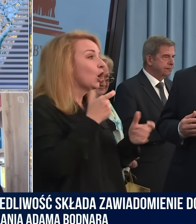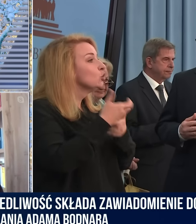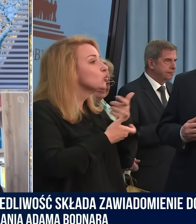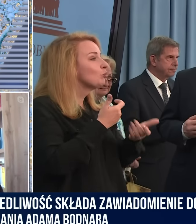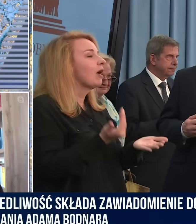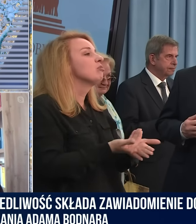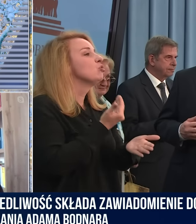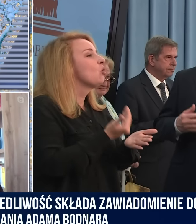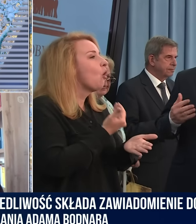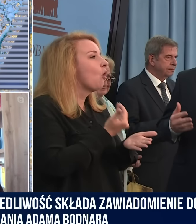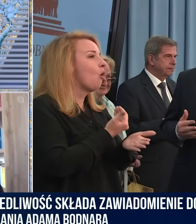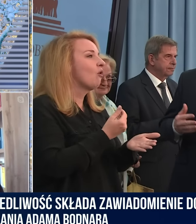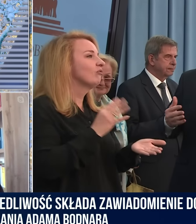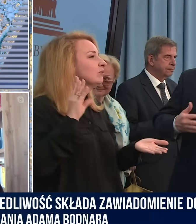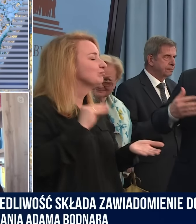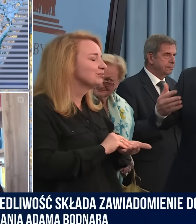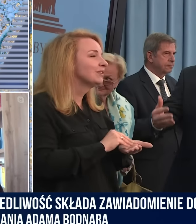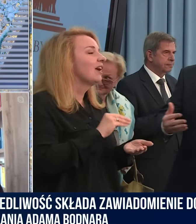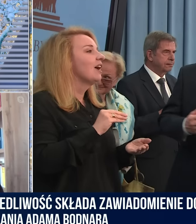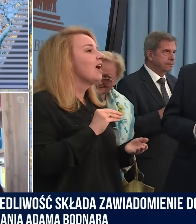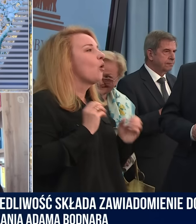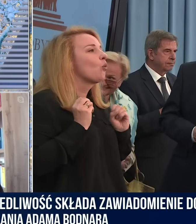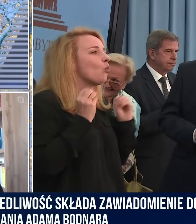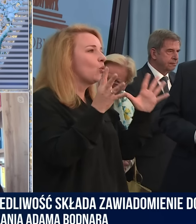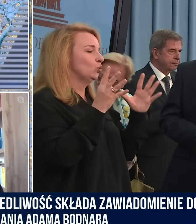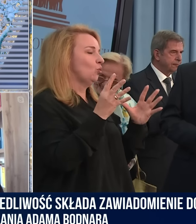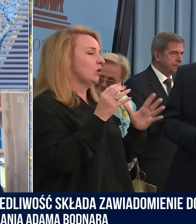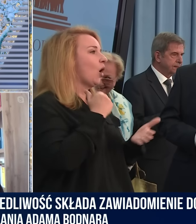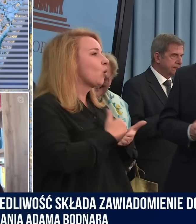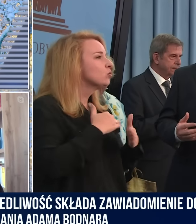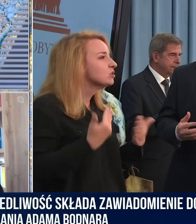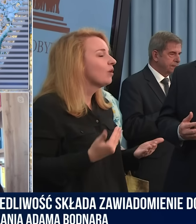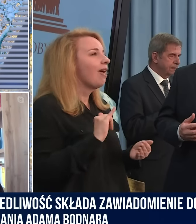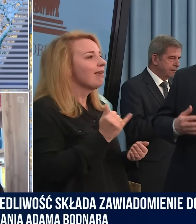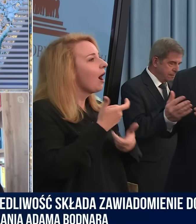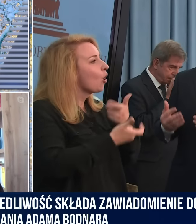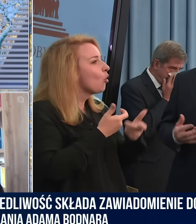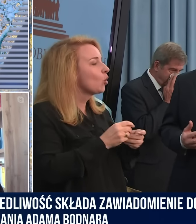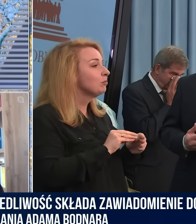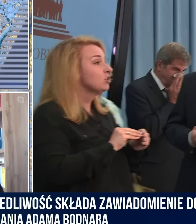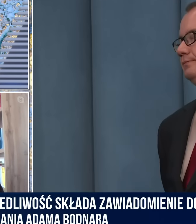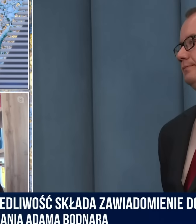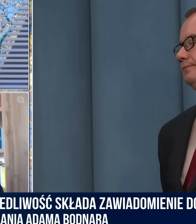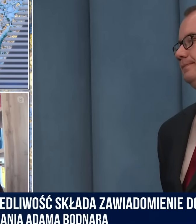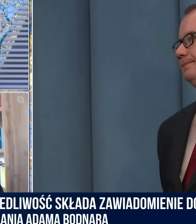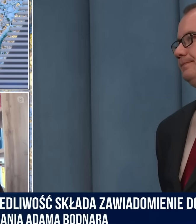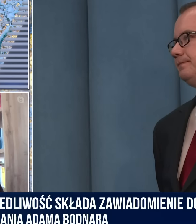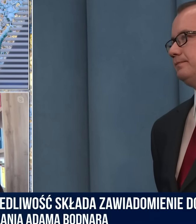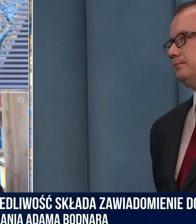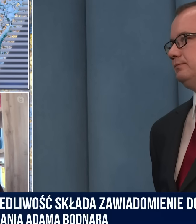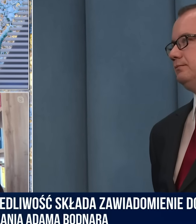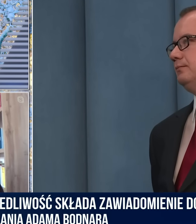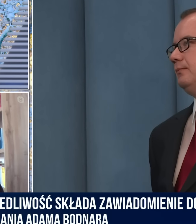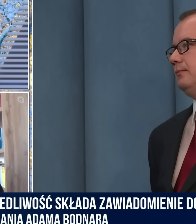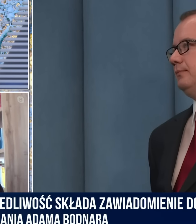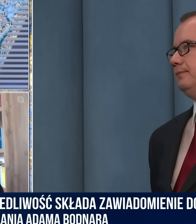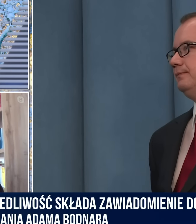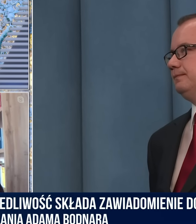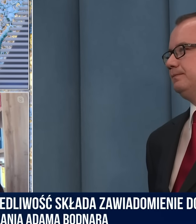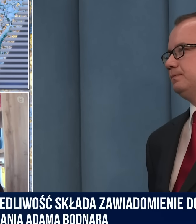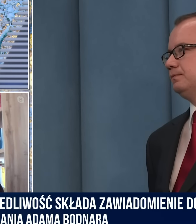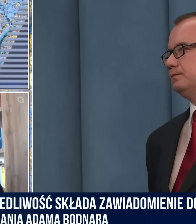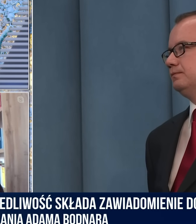przestraszymy pisowców, powiedzmy, że metodą bata i marchewki jakoś to towarzystwo podzielimy, no